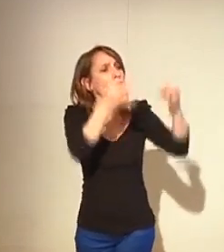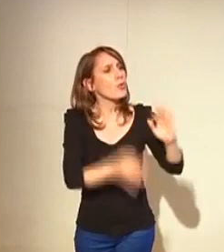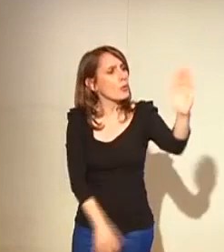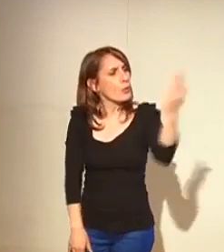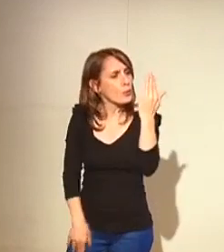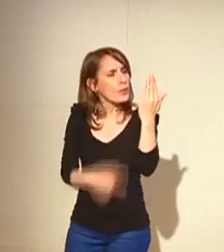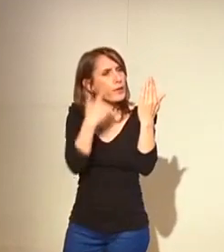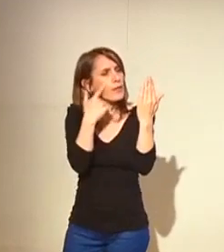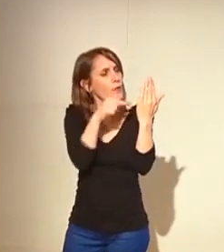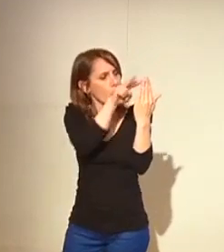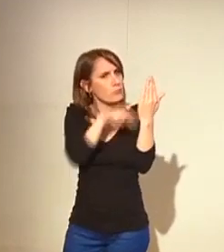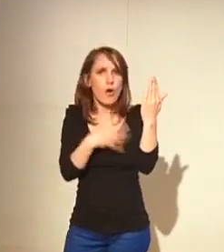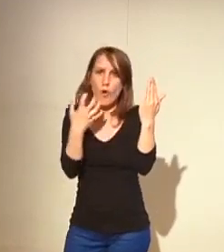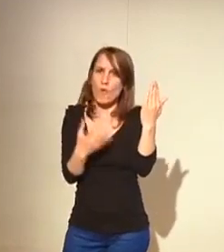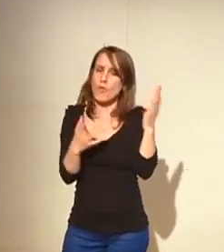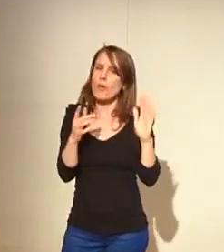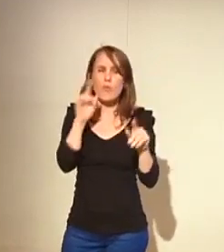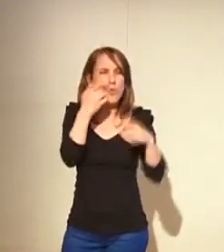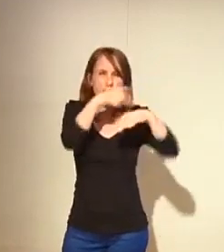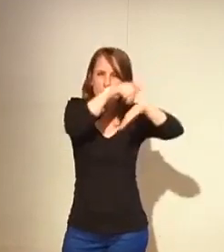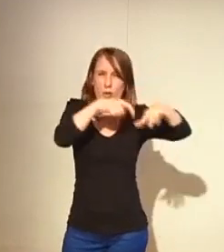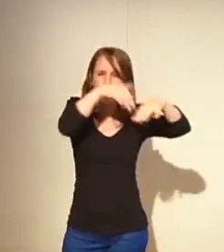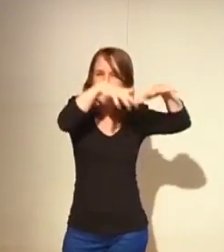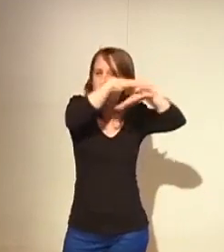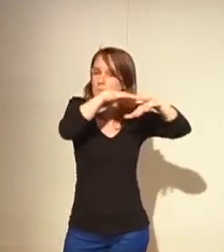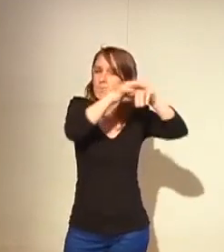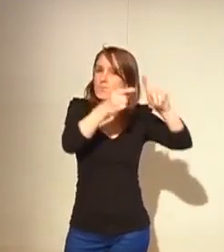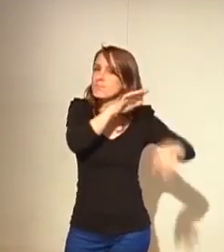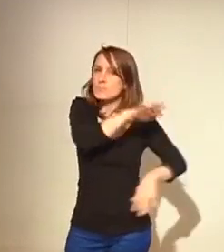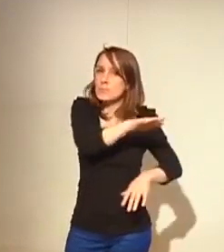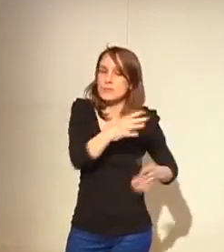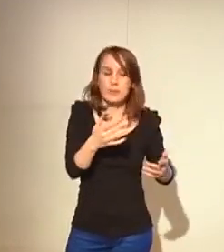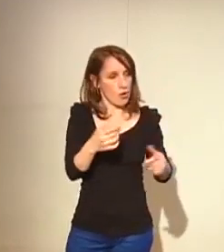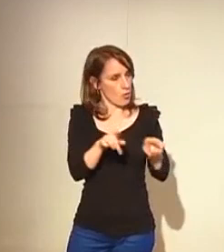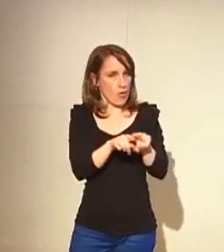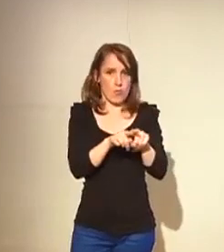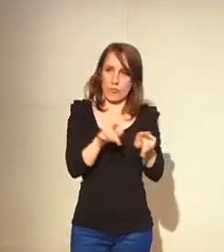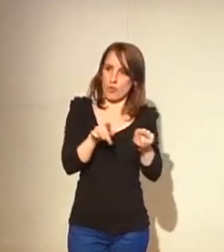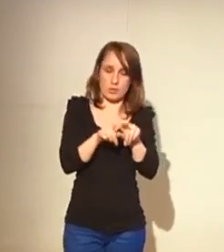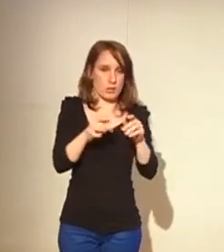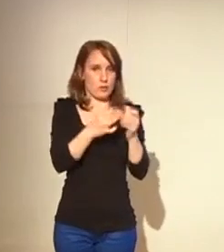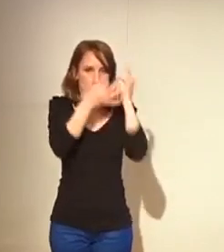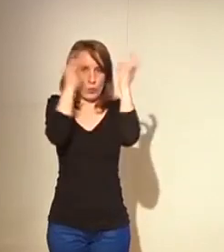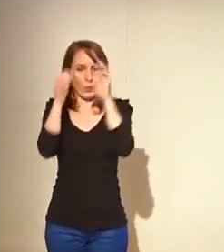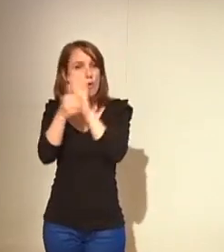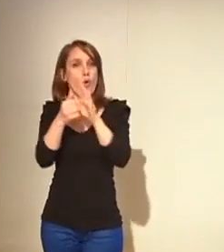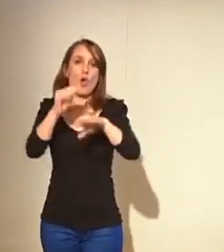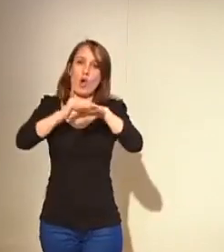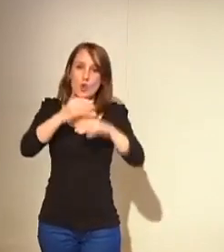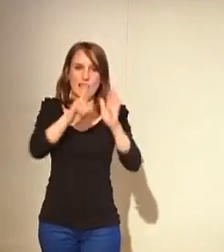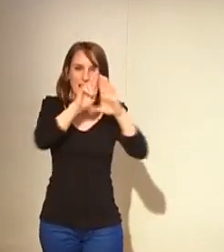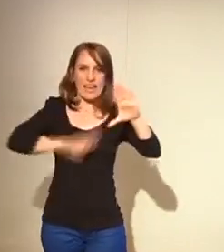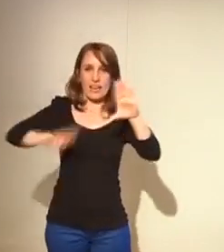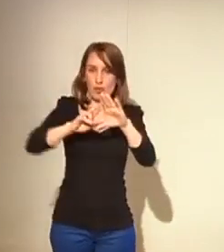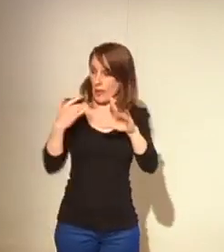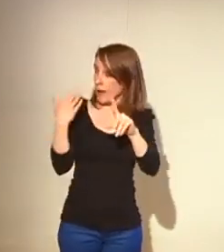comptes de ce comité un peu particulier accès au comptes que en tant que conseillers régionaux pource que un certain nombre d'entre nous sont aussi conseillers régionaux nous avons